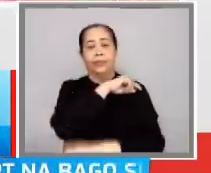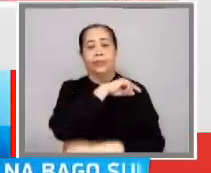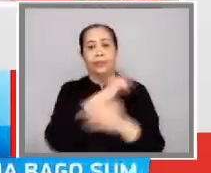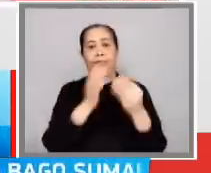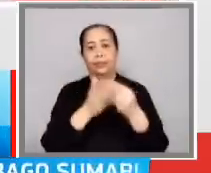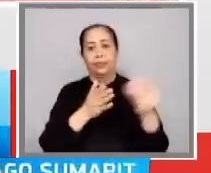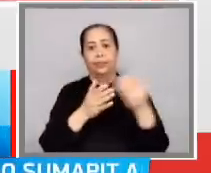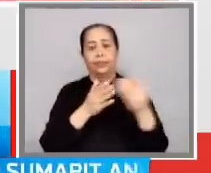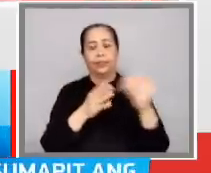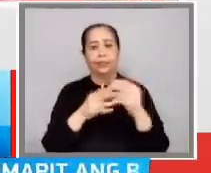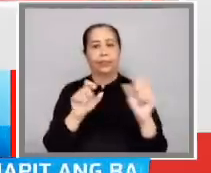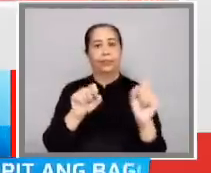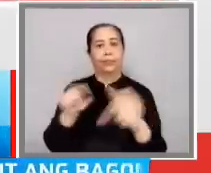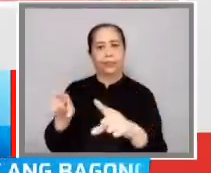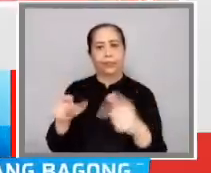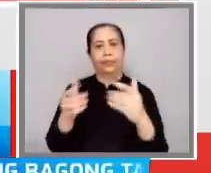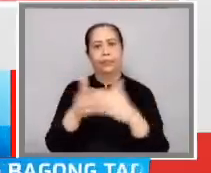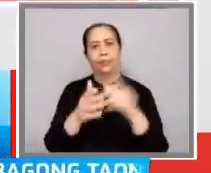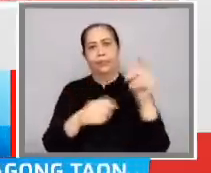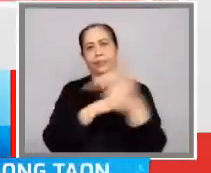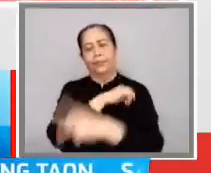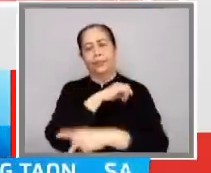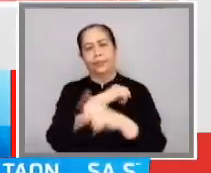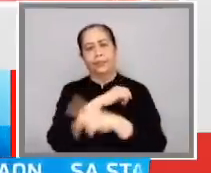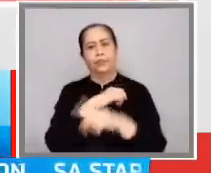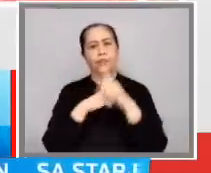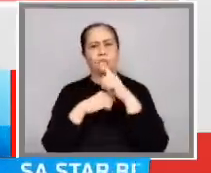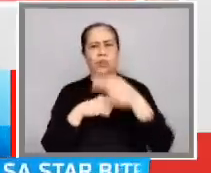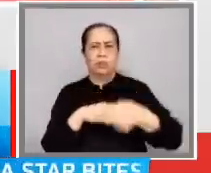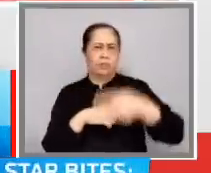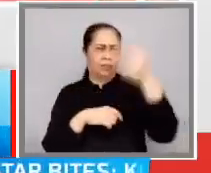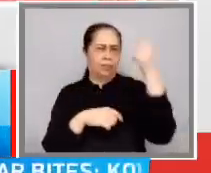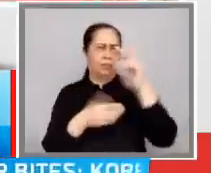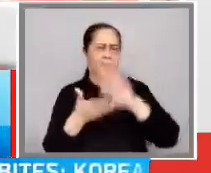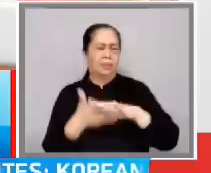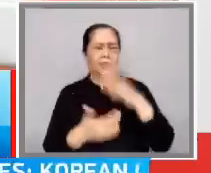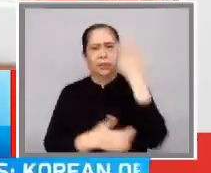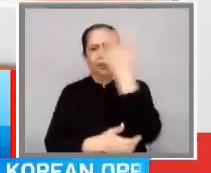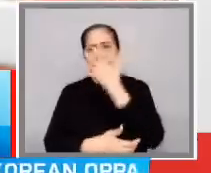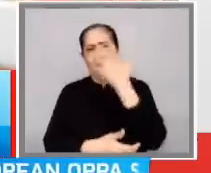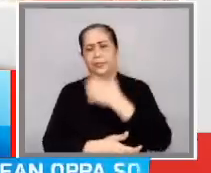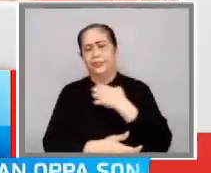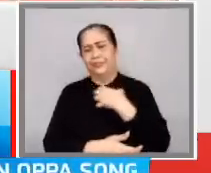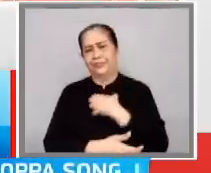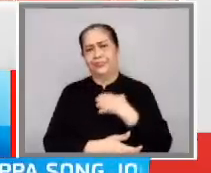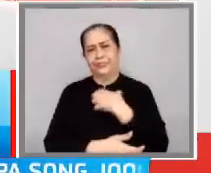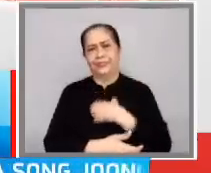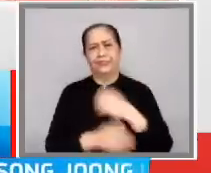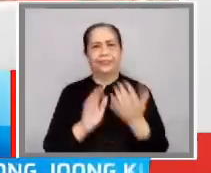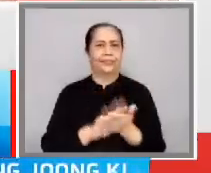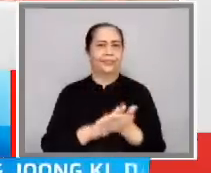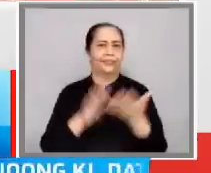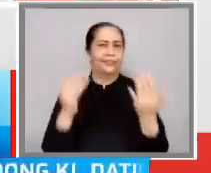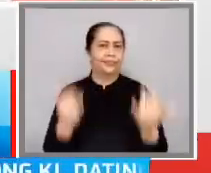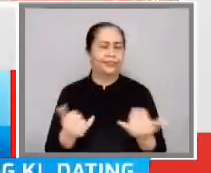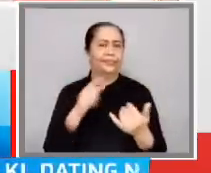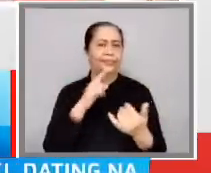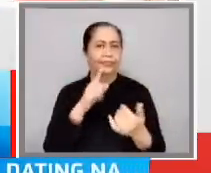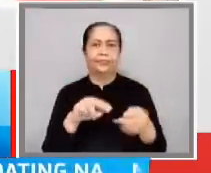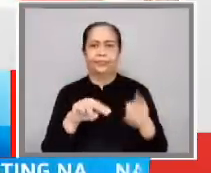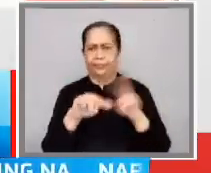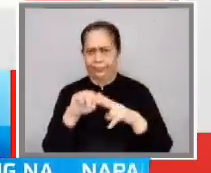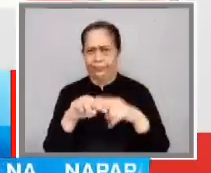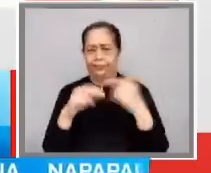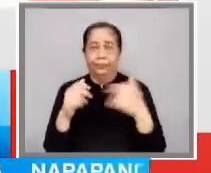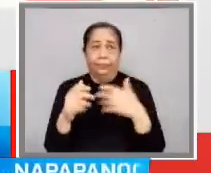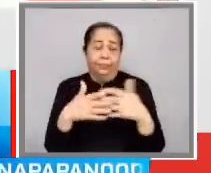Rafi, at ibenta naman doon sa probinsya. Talagang napakataas doon, talagang umaaray sila sa presyo ngayon dahil talagang ang taas gayon pa man,